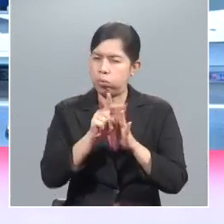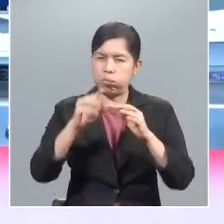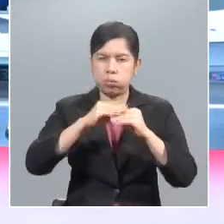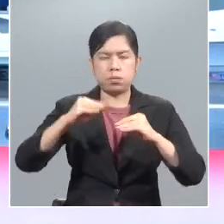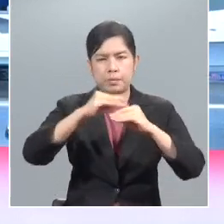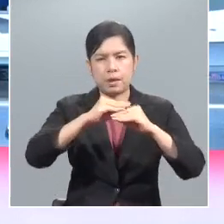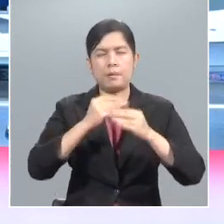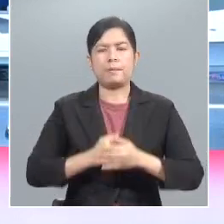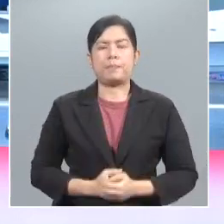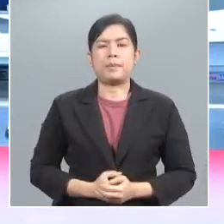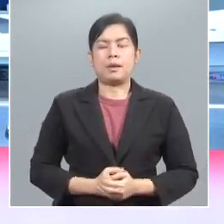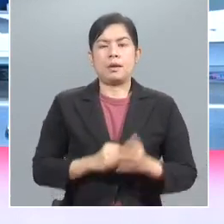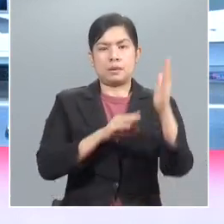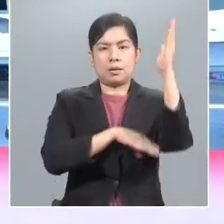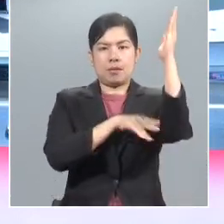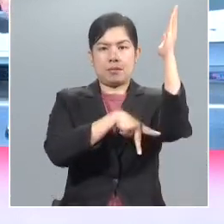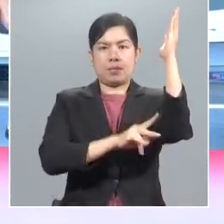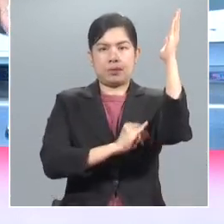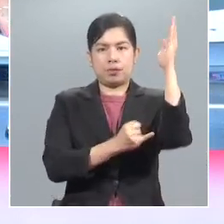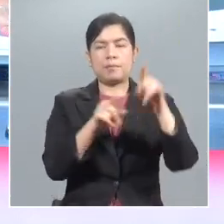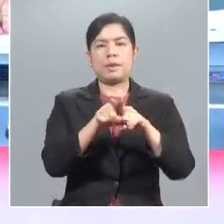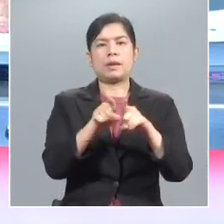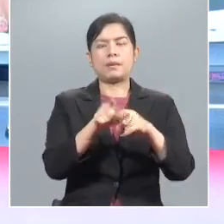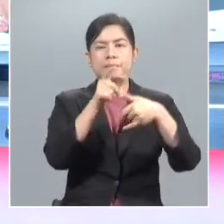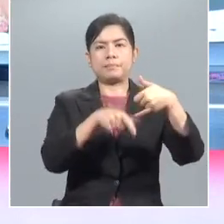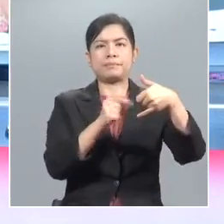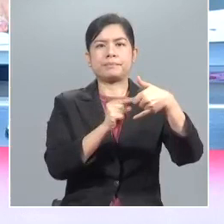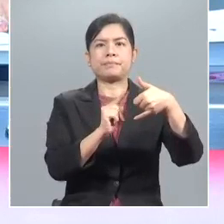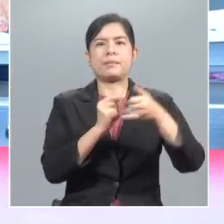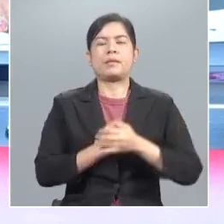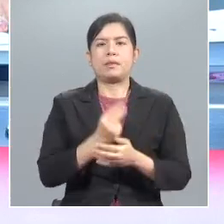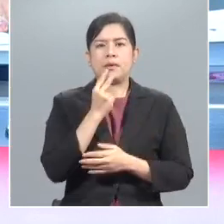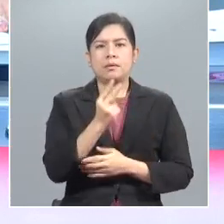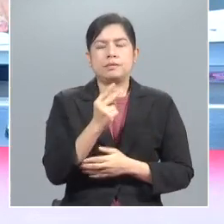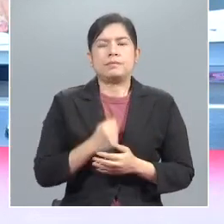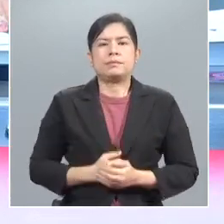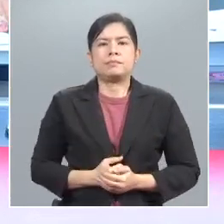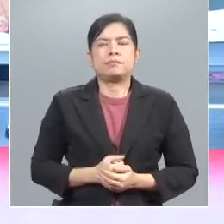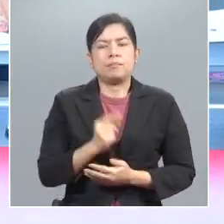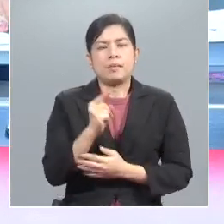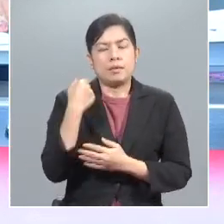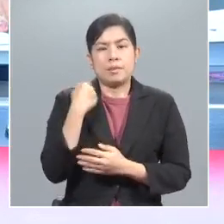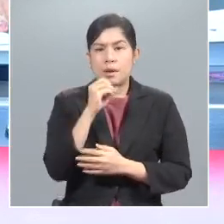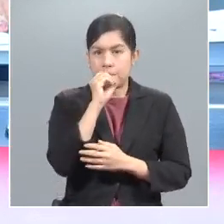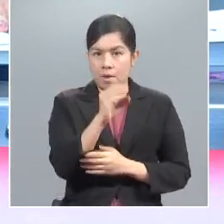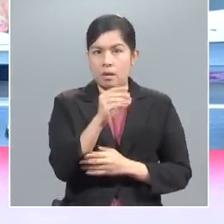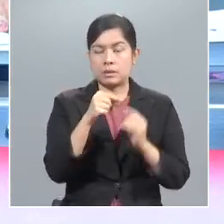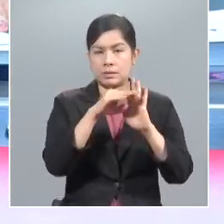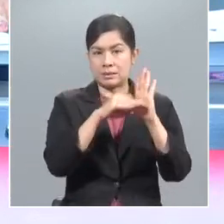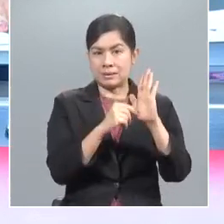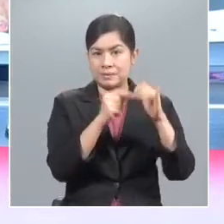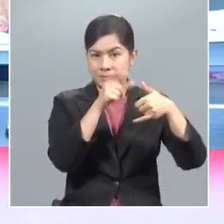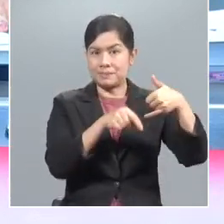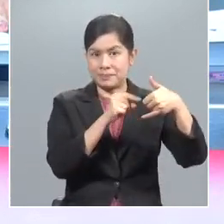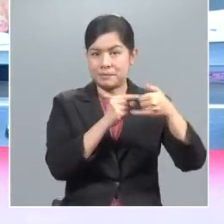อย่เช่นที่ประจวบทีอุกฮันทำแงนคือ 5 ครัเพวามีการดับบุว่าnej่